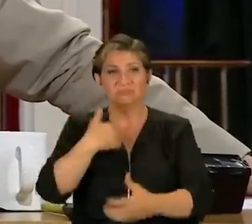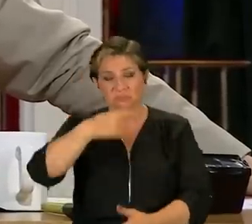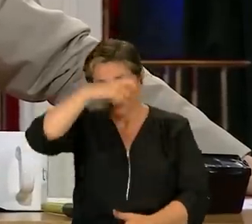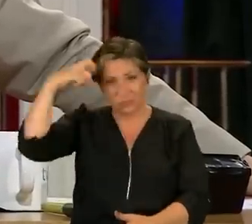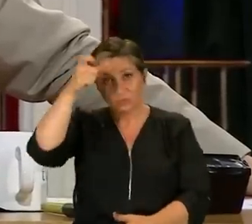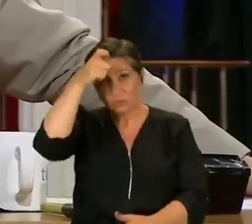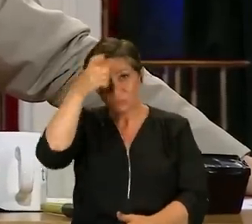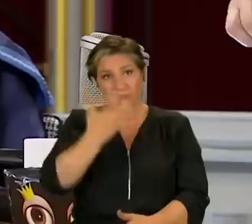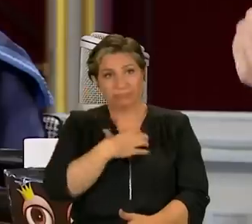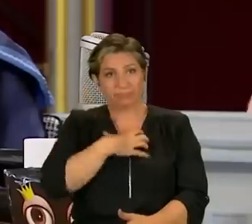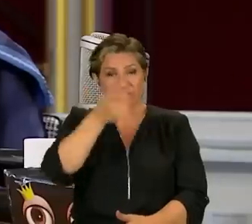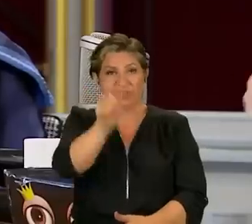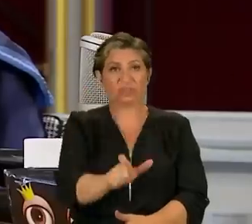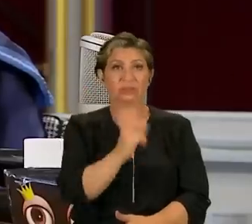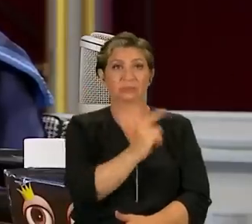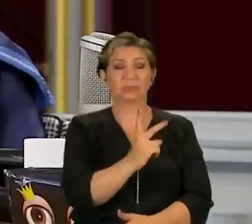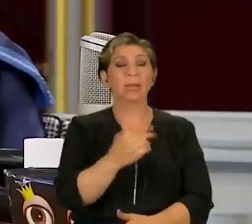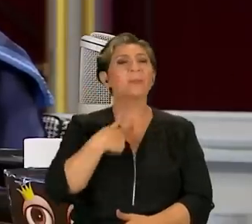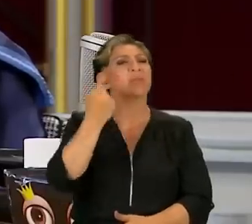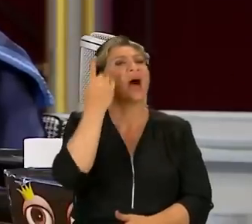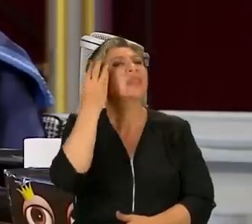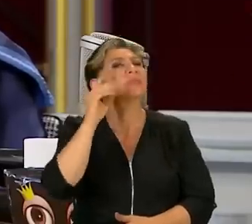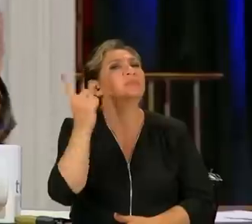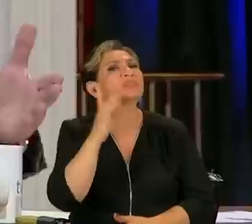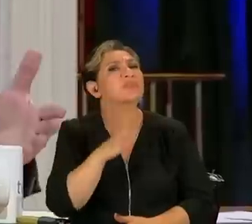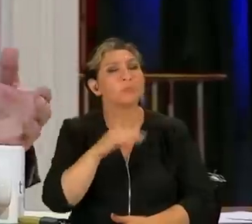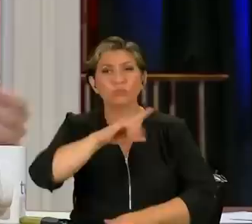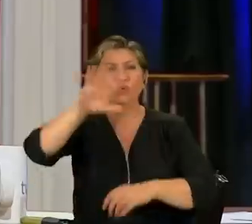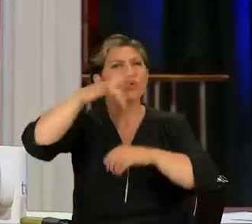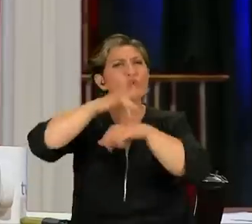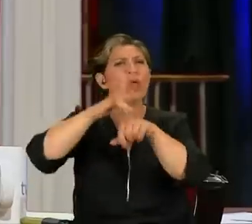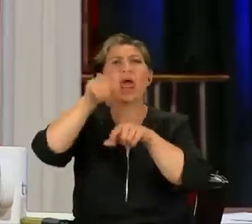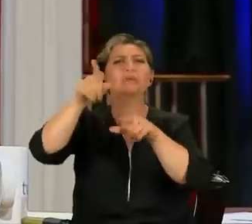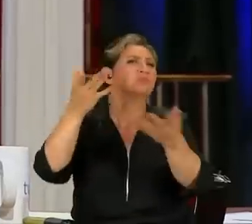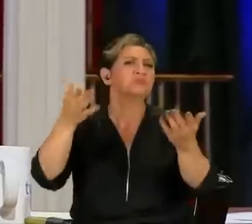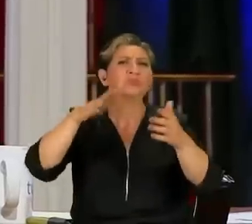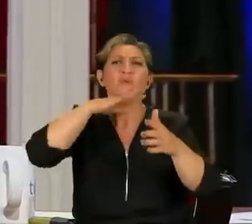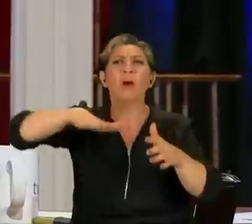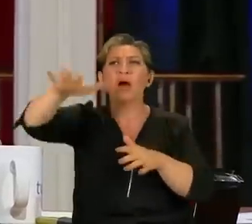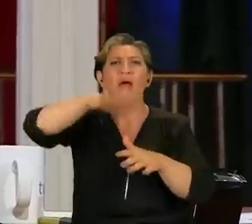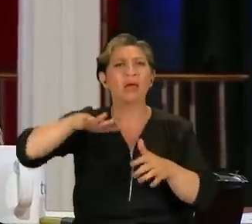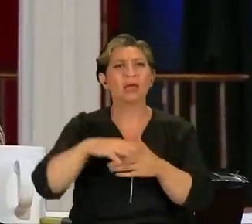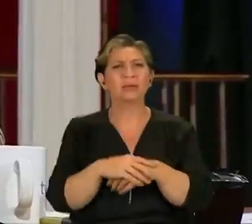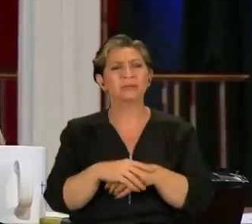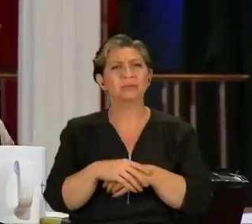Aynen. Kolay değil. Bir de benim anlamadığım şey, şimdi bütün bu ülkeler bizim